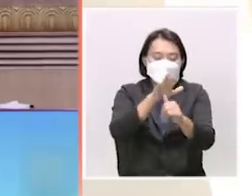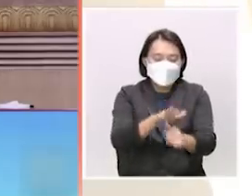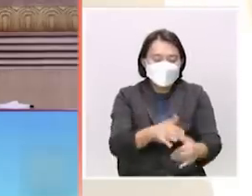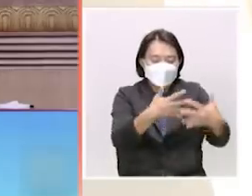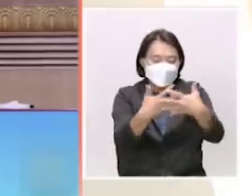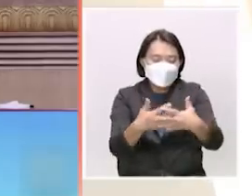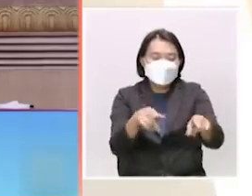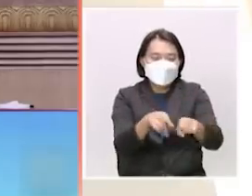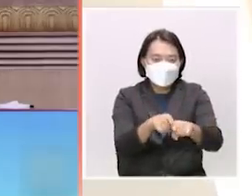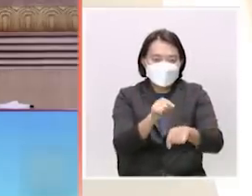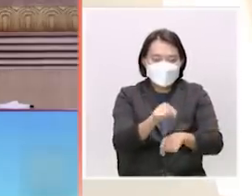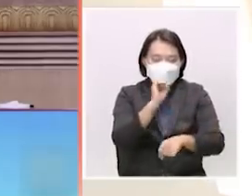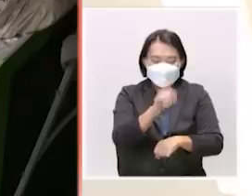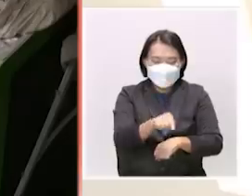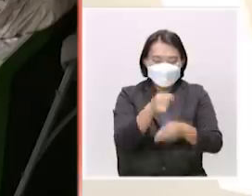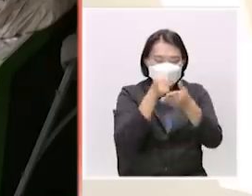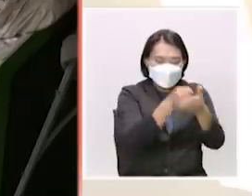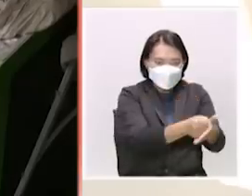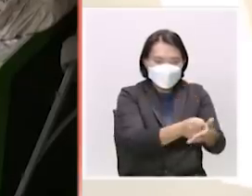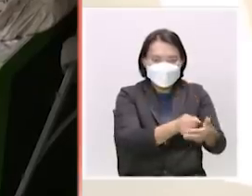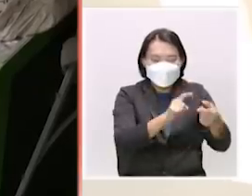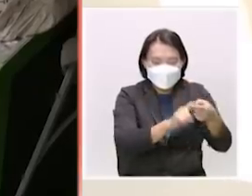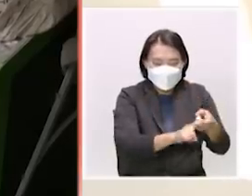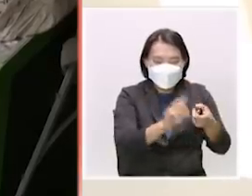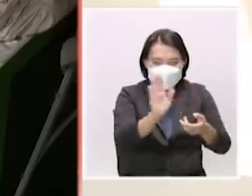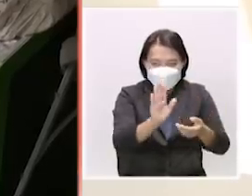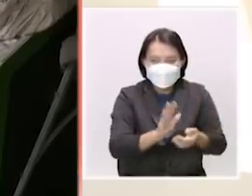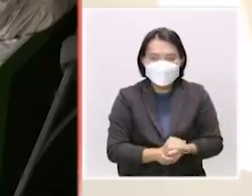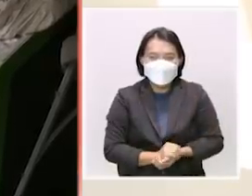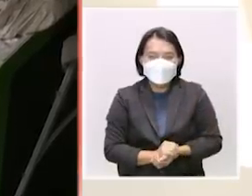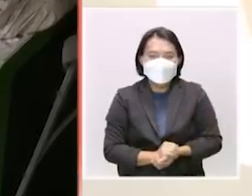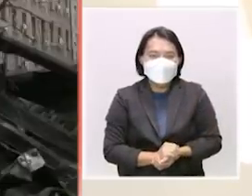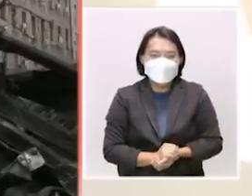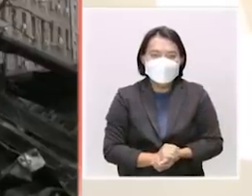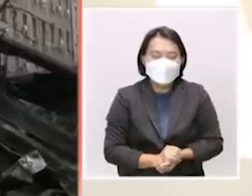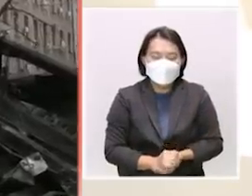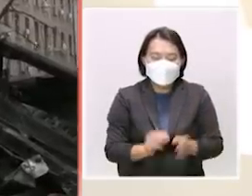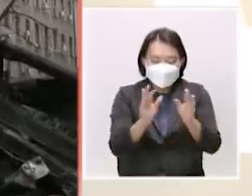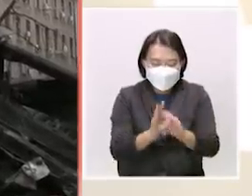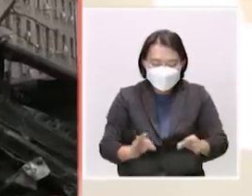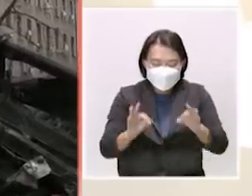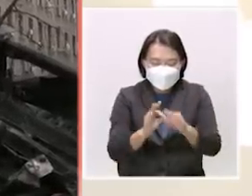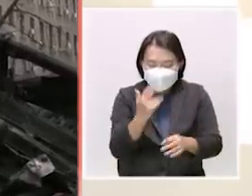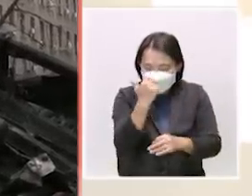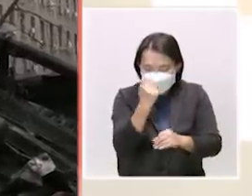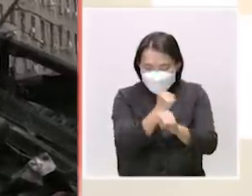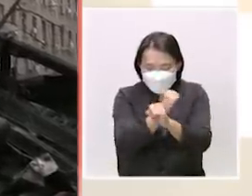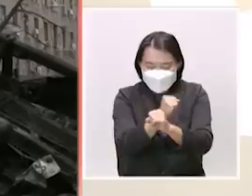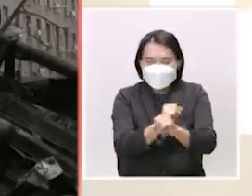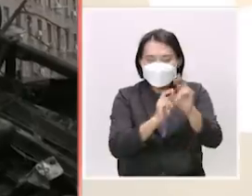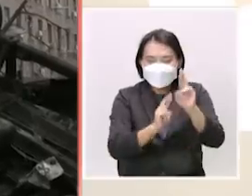เพาะานี้จริ